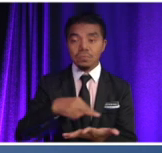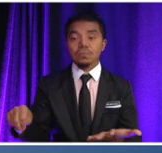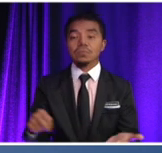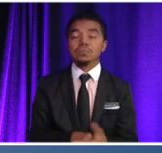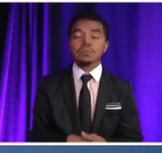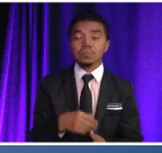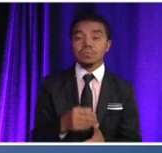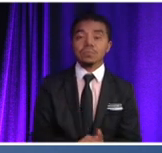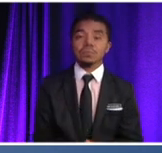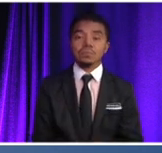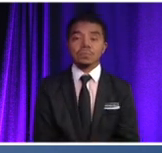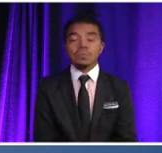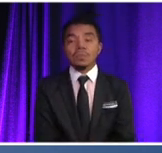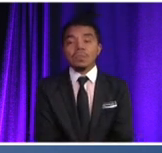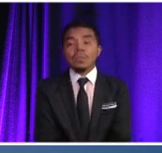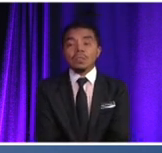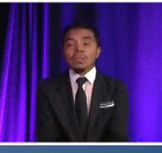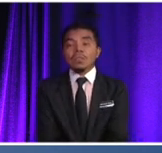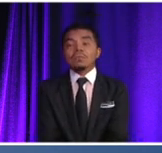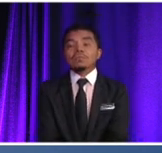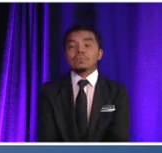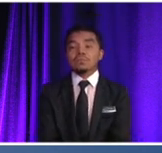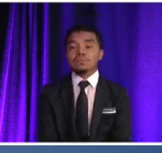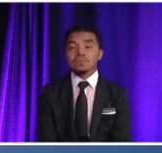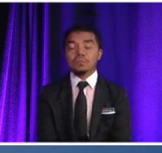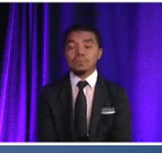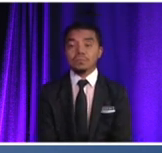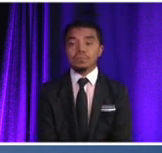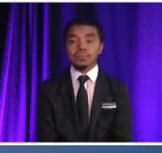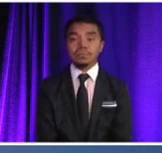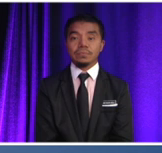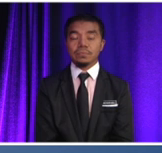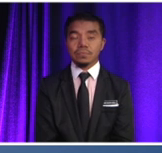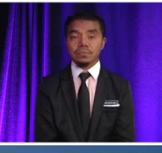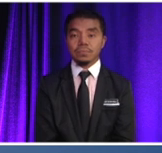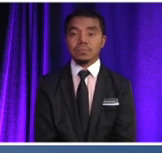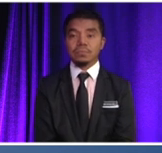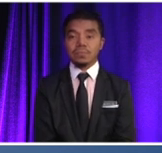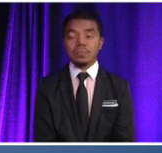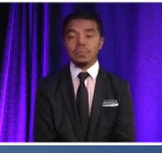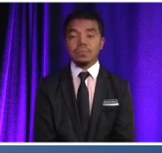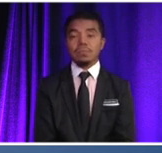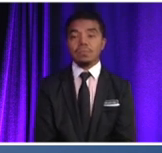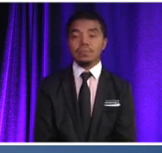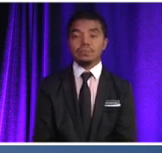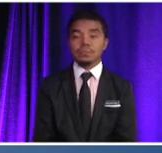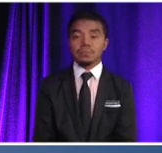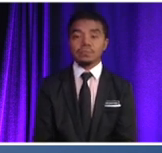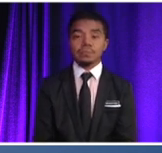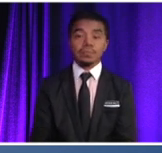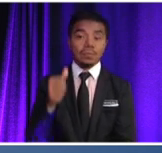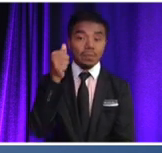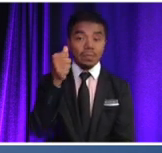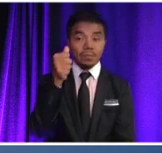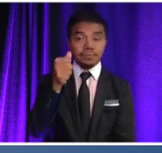bioteknologi transformasi genetik pembiakan mikro dan pengklonan ialah e kajian